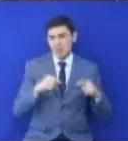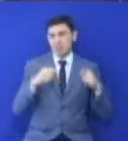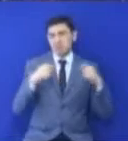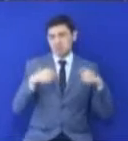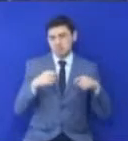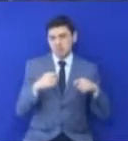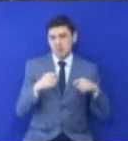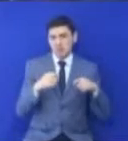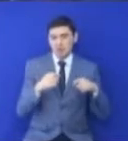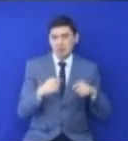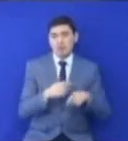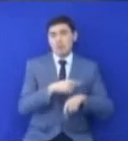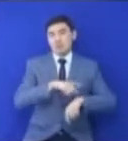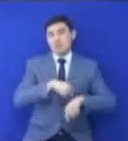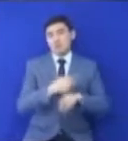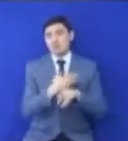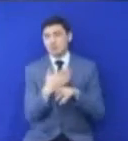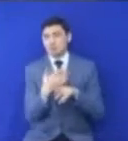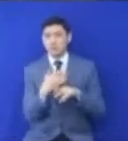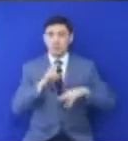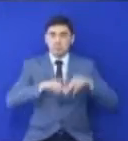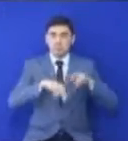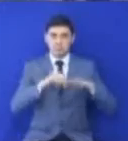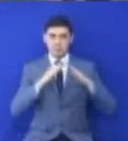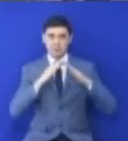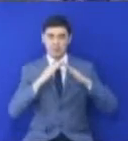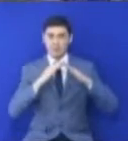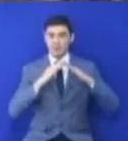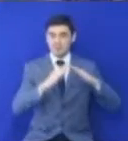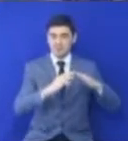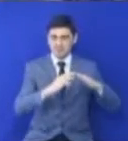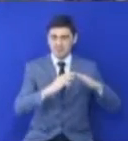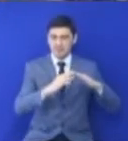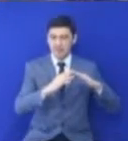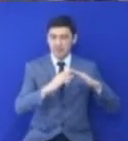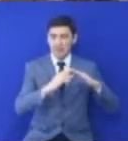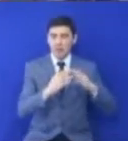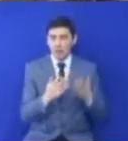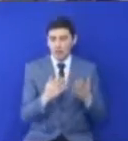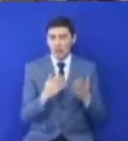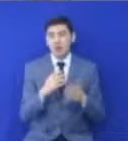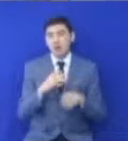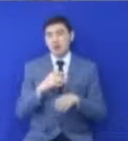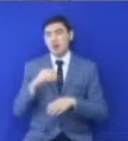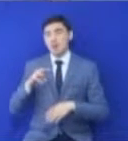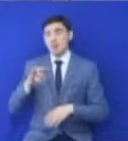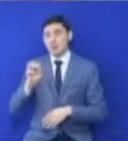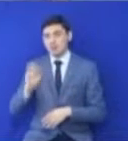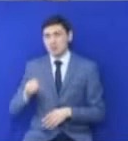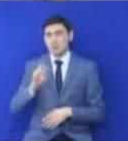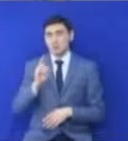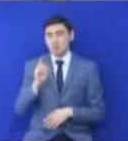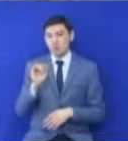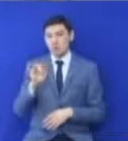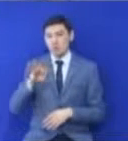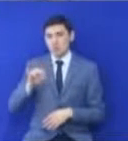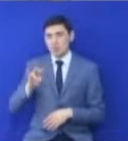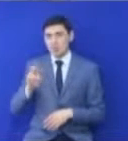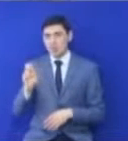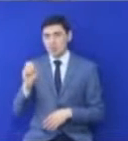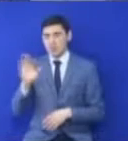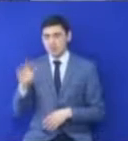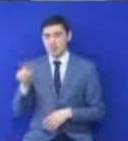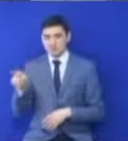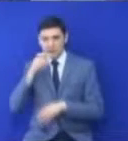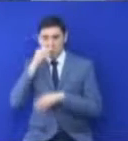алдымен уақыт талабына сай жабық базар салуды мақсат етеді. Жоба жас кәсіпкер Марат Құрманбайдың бастамасымен қолға алынады. Ол